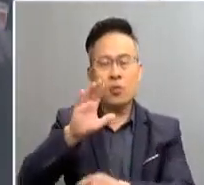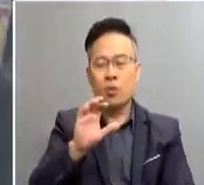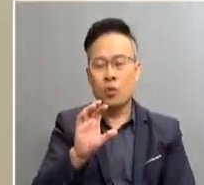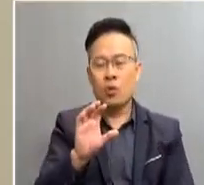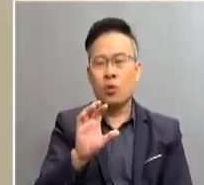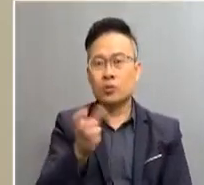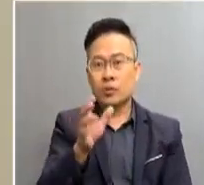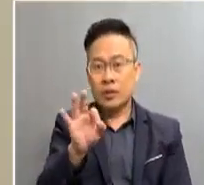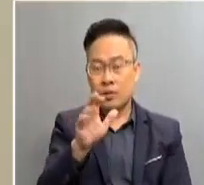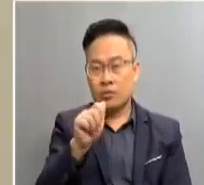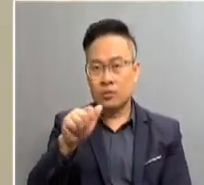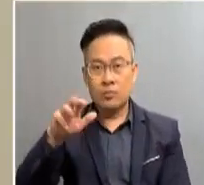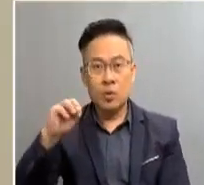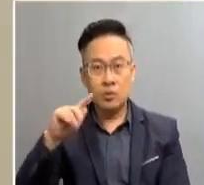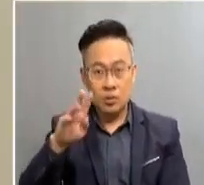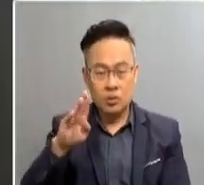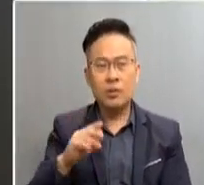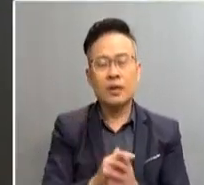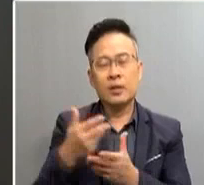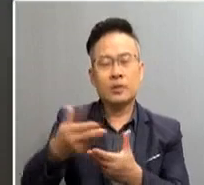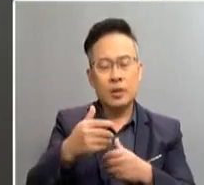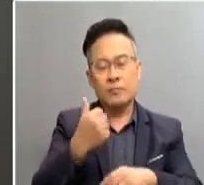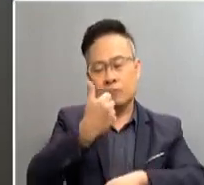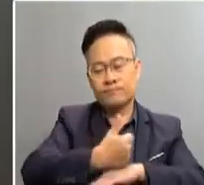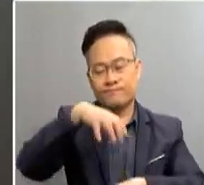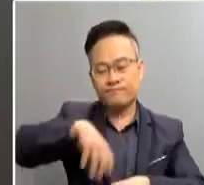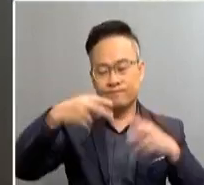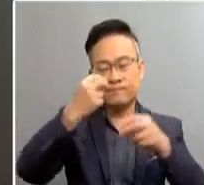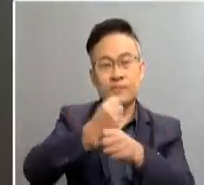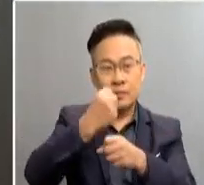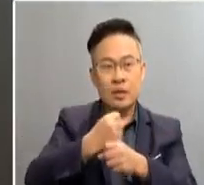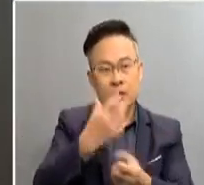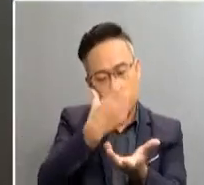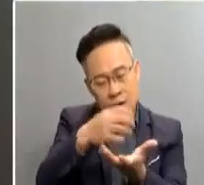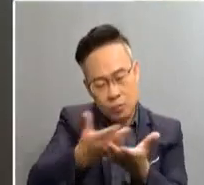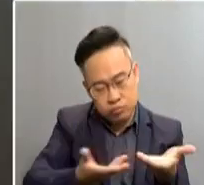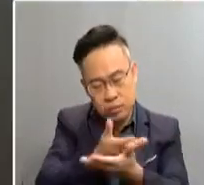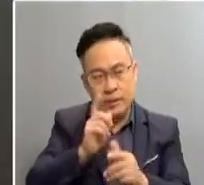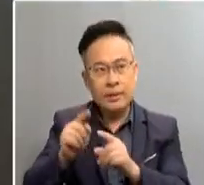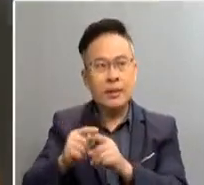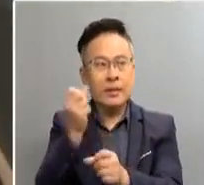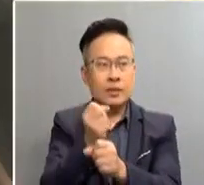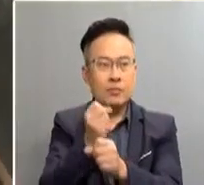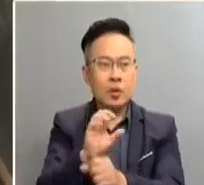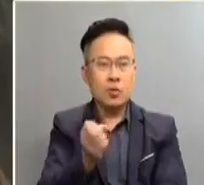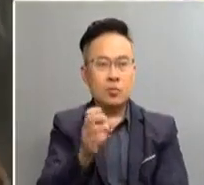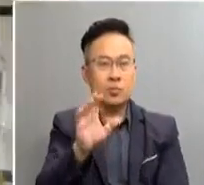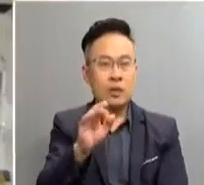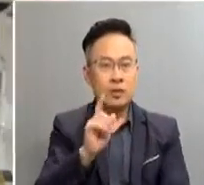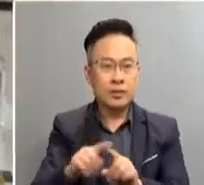ใหญ่พร้อมกับผู้บริหารบมจ.อสมทที่ให้การต้อนรับแล้วก็ท่านก็ได้ทราบถึงการดำเนินงานกิจการของบมจ.อสม